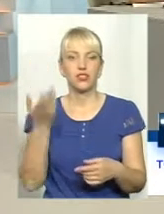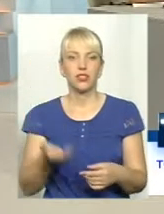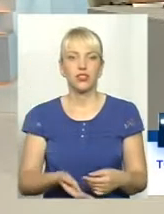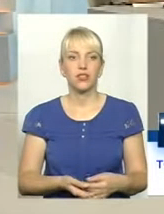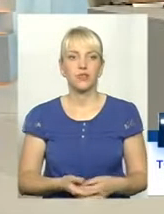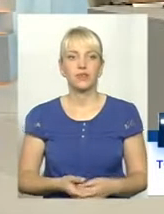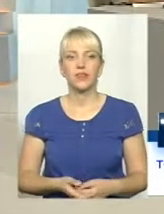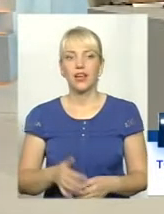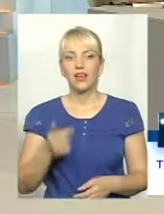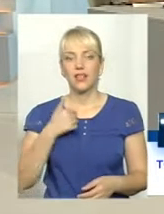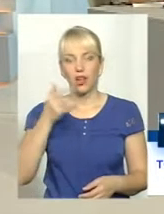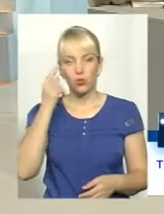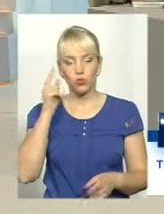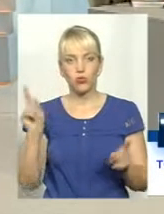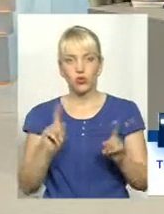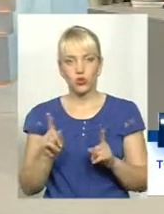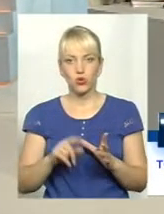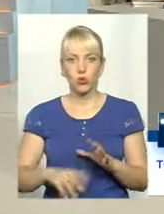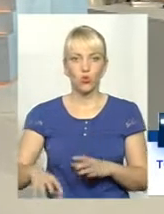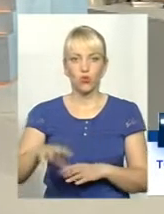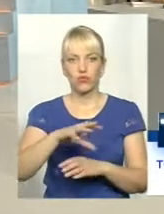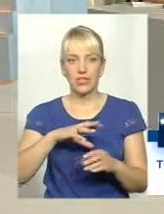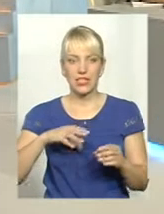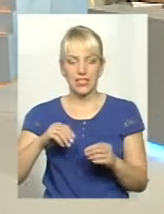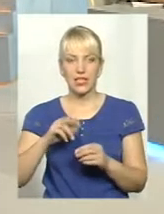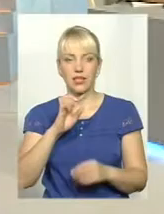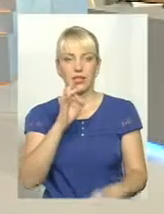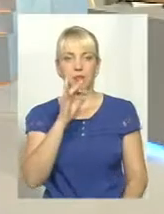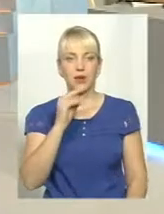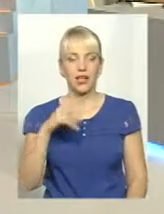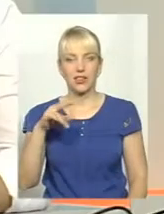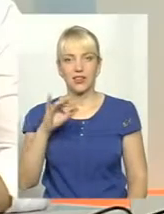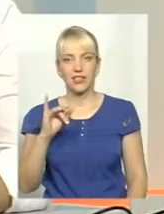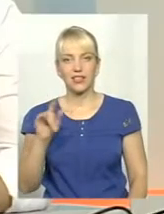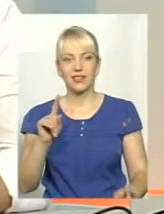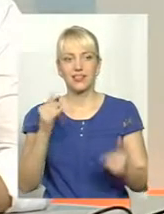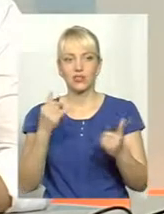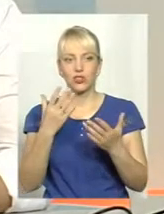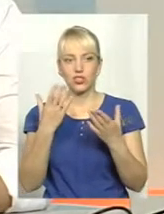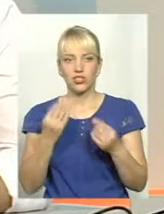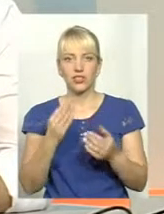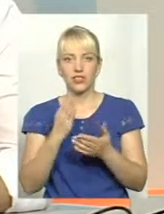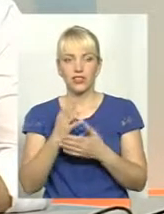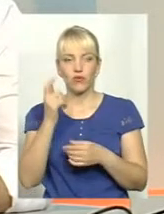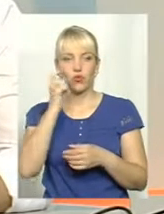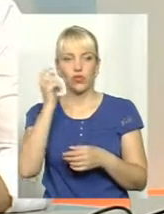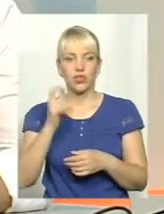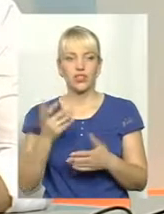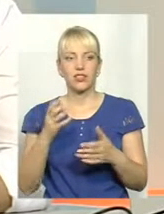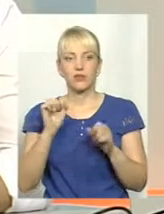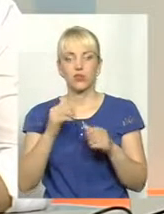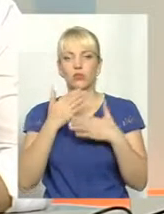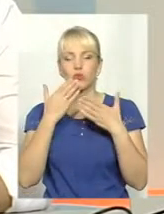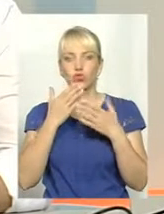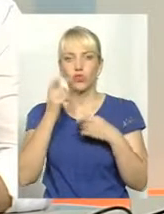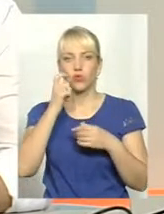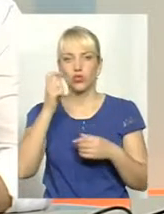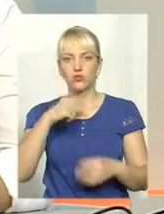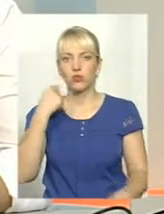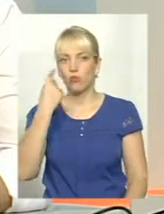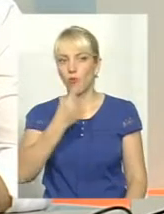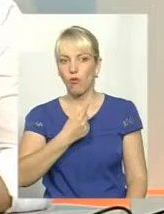той, не знаю, на футболці, там, на будь-якому продукті, і сказав,